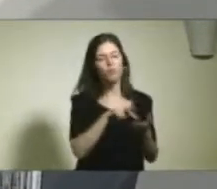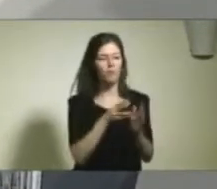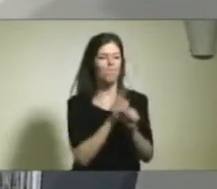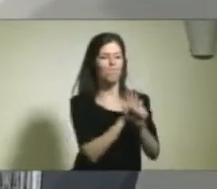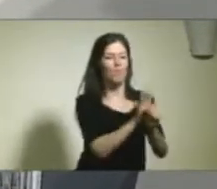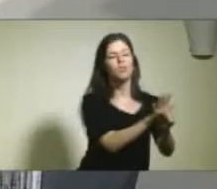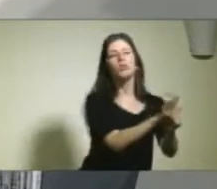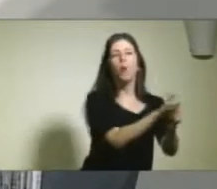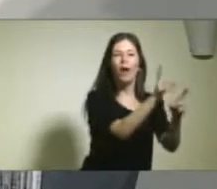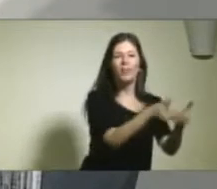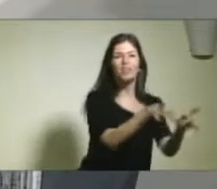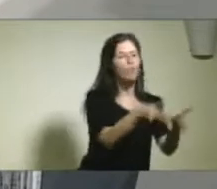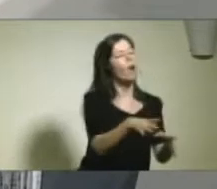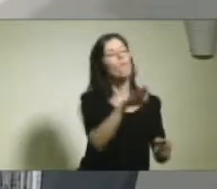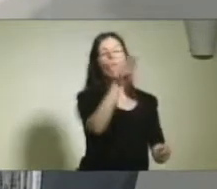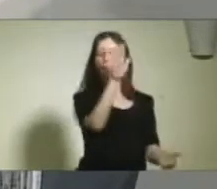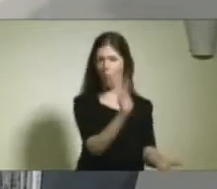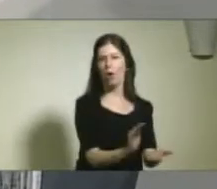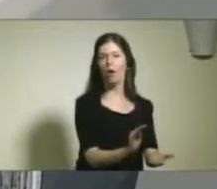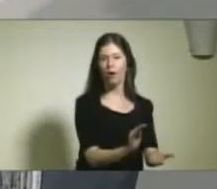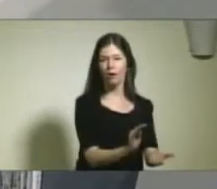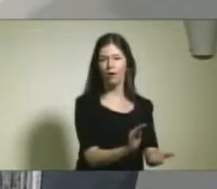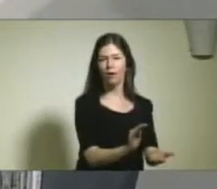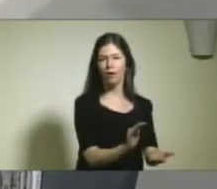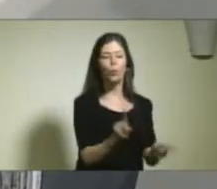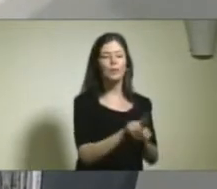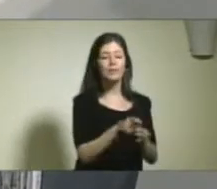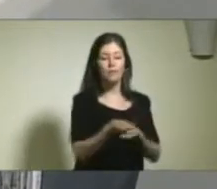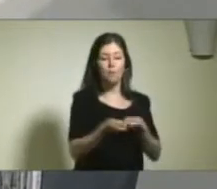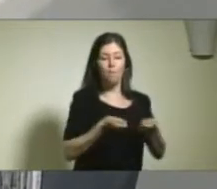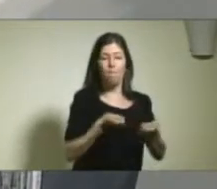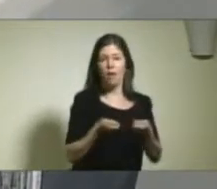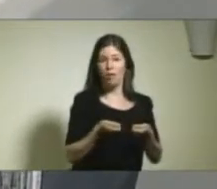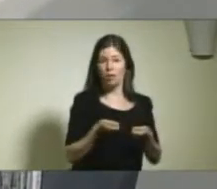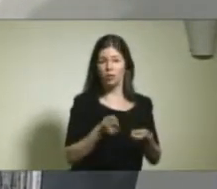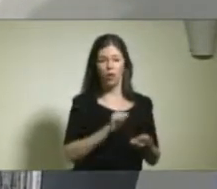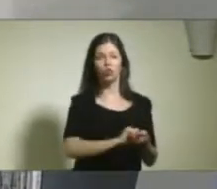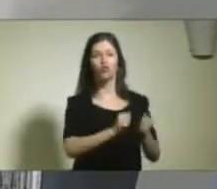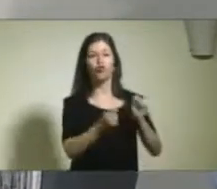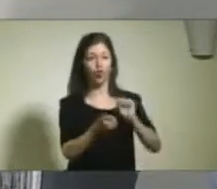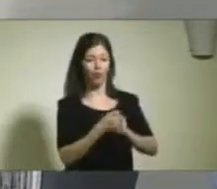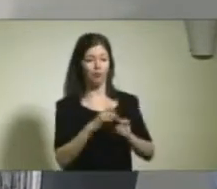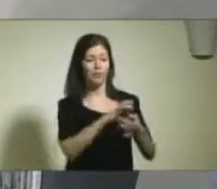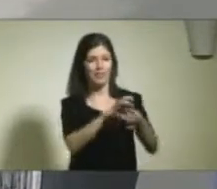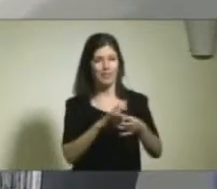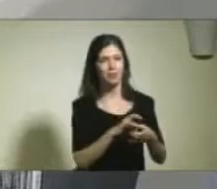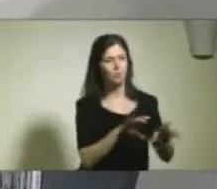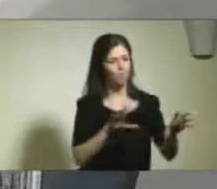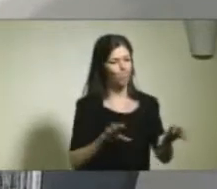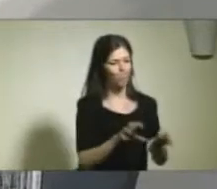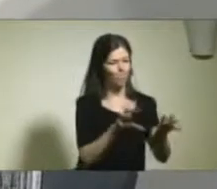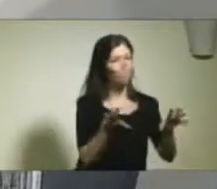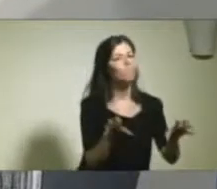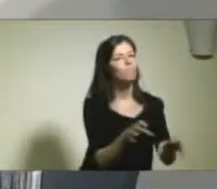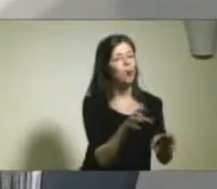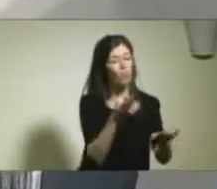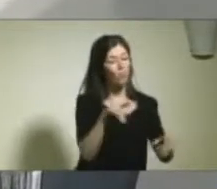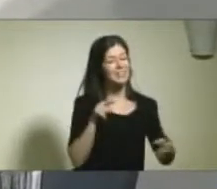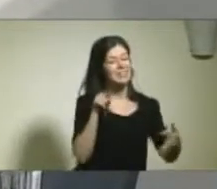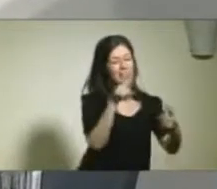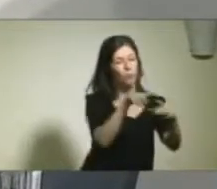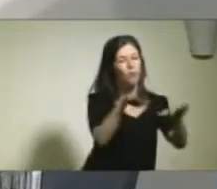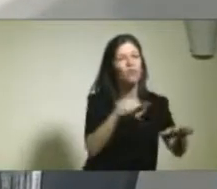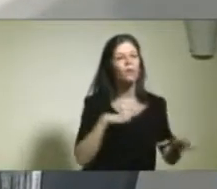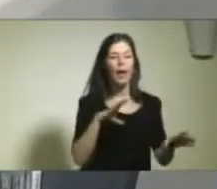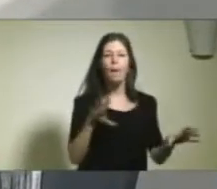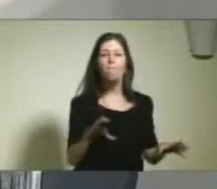y a ce changement de management. On a travaillé syndicalement et on travaille encore, on n'est pas arrivé au bout, pour que les managers